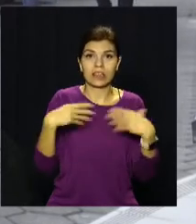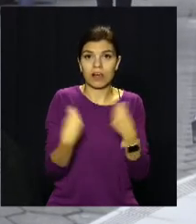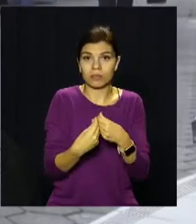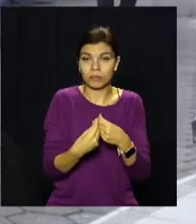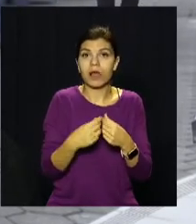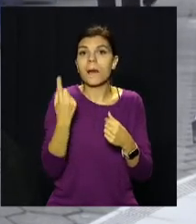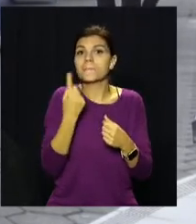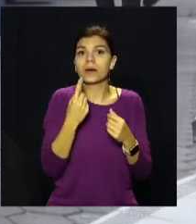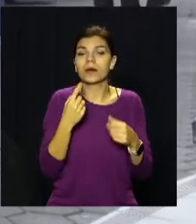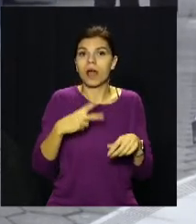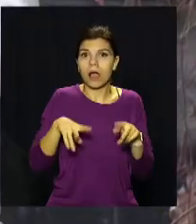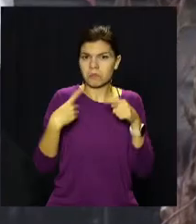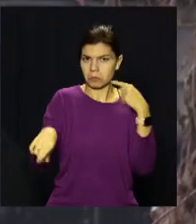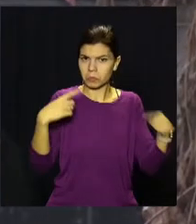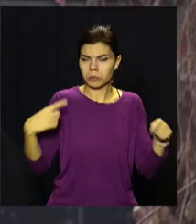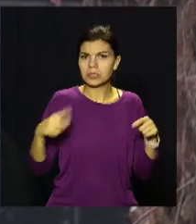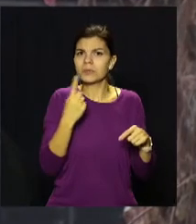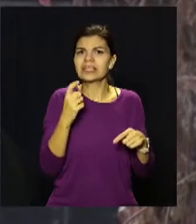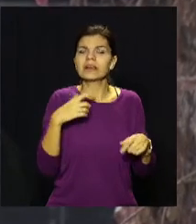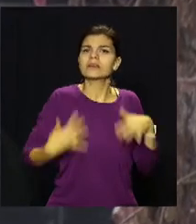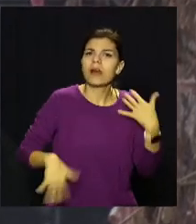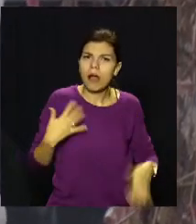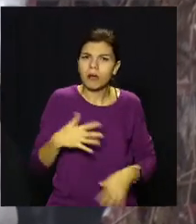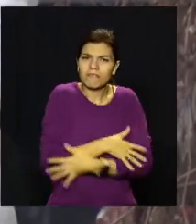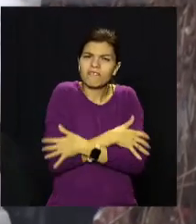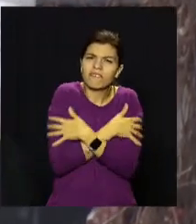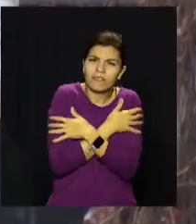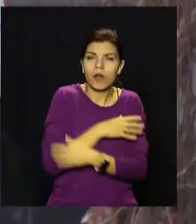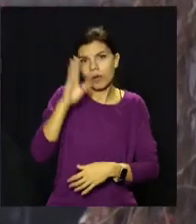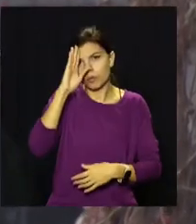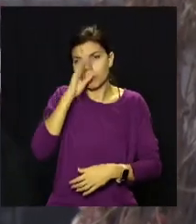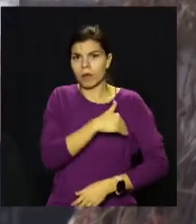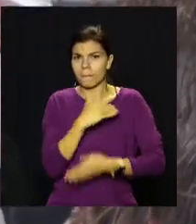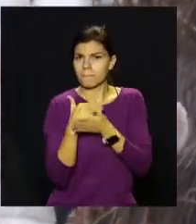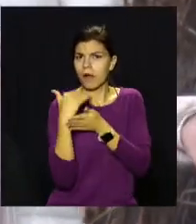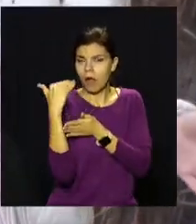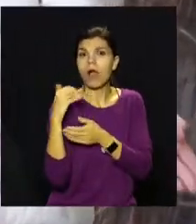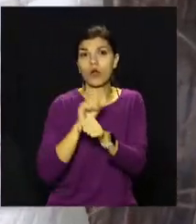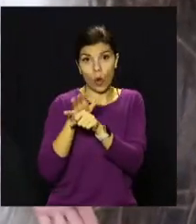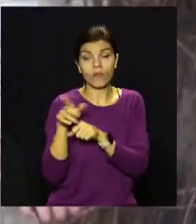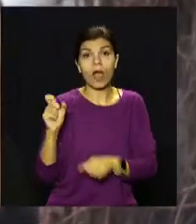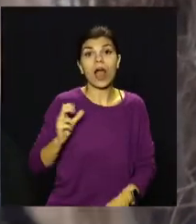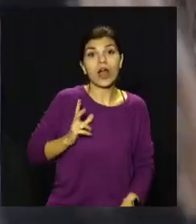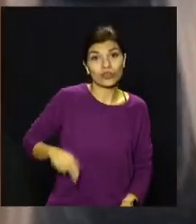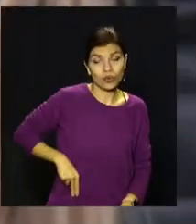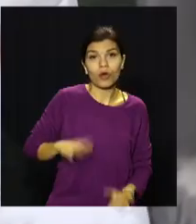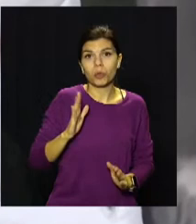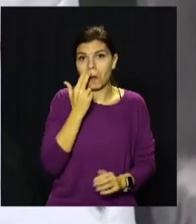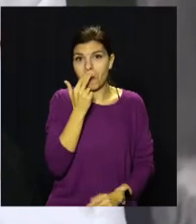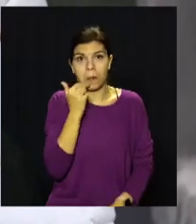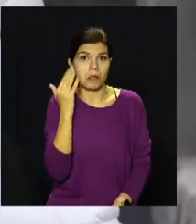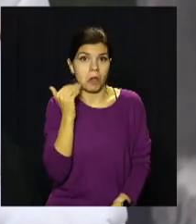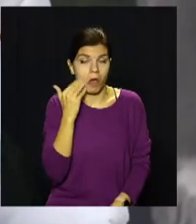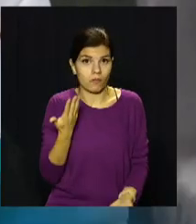Перші симптоми у всіх були різні. У Тетяни слабкість та біль у м'язах, у чоловіка висока температура, а в доньки лише легкий нежить. Я